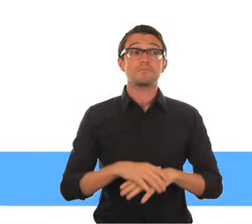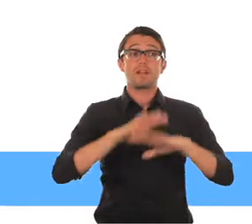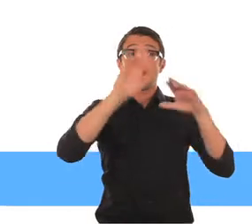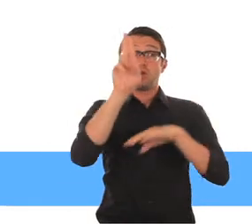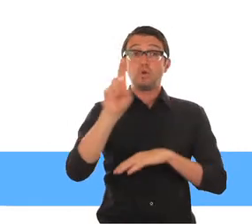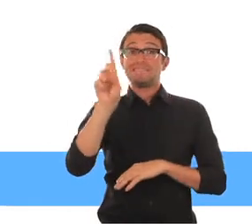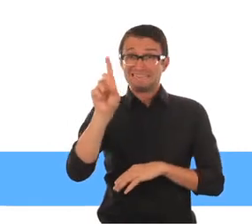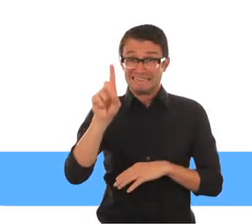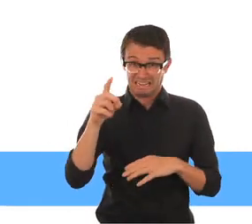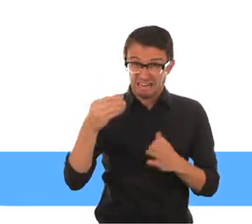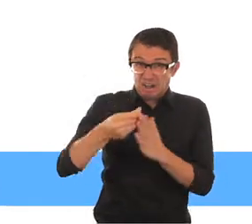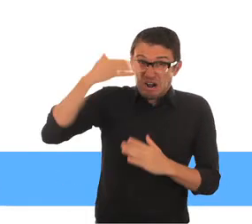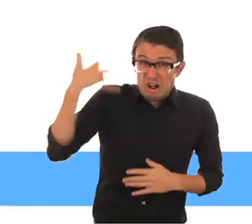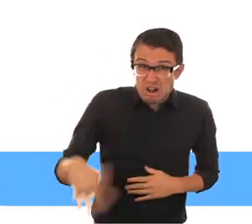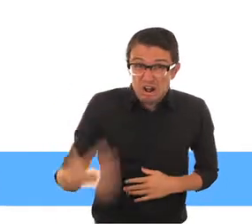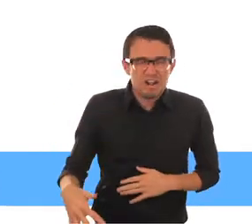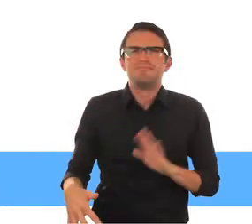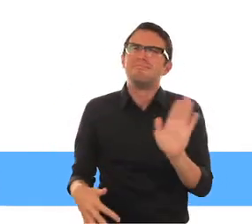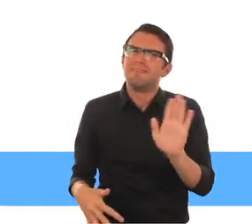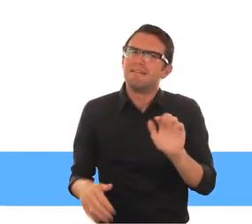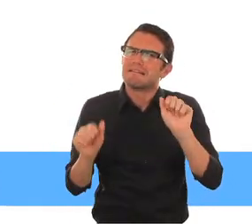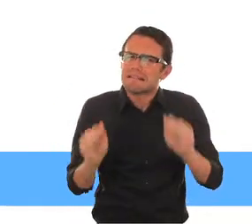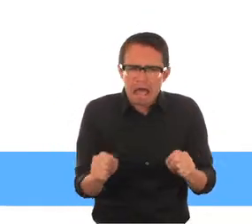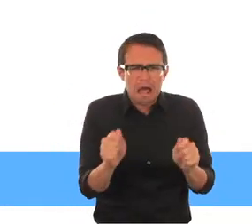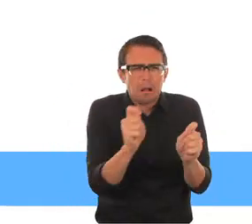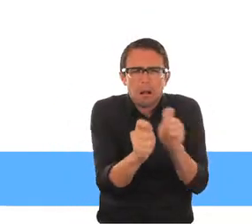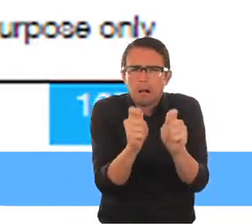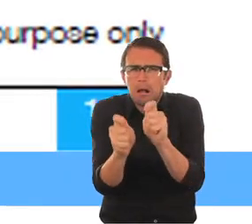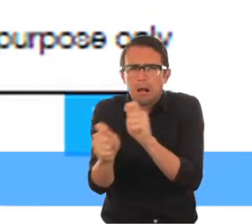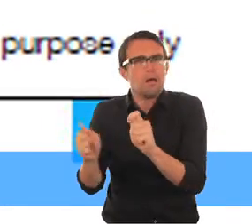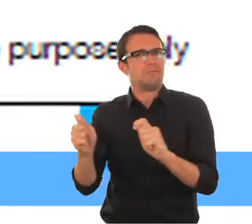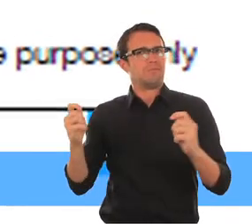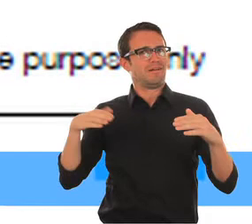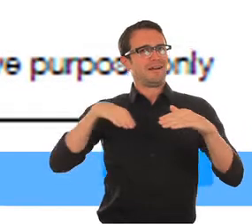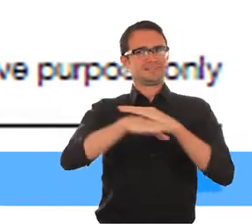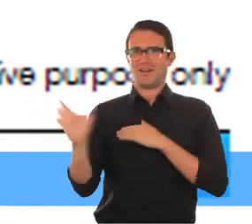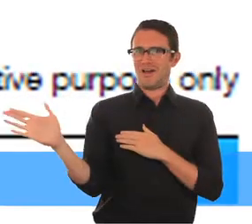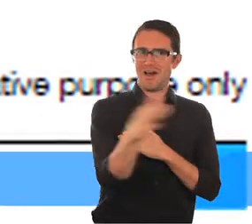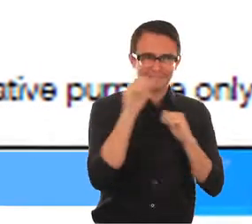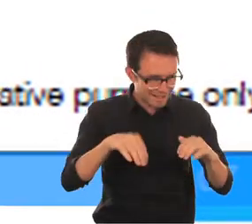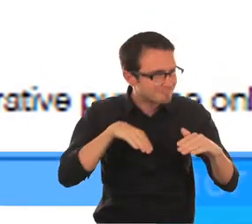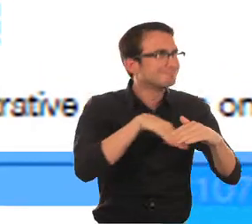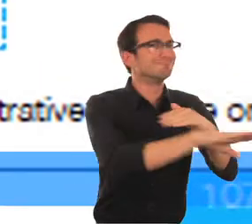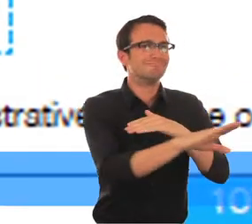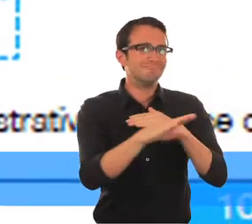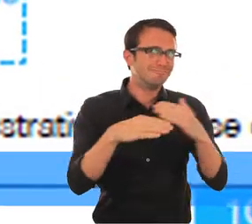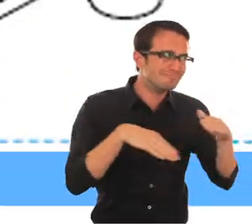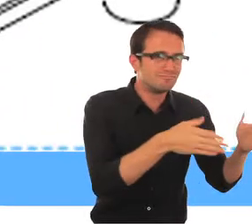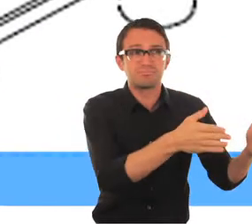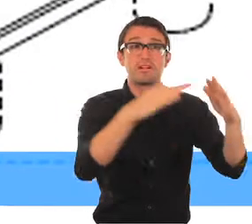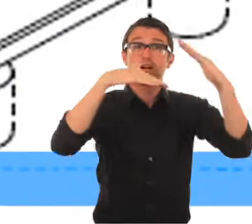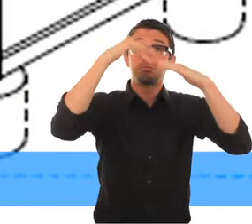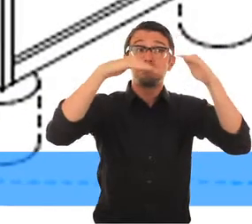et de haute technologie. Des rampes en bois à faible prix permettent à tout le monde d'entrer ou de sortir plus facilement d'un établissement de santé ou d'une